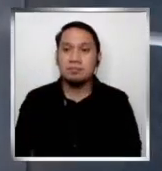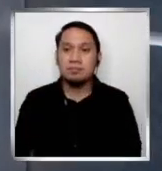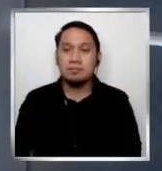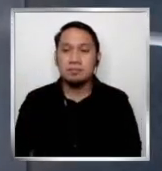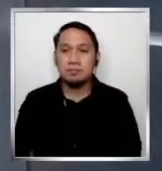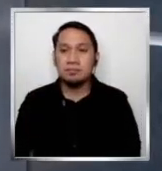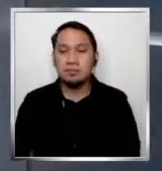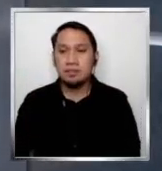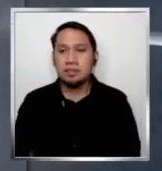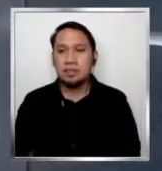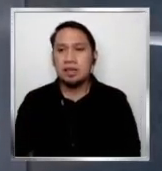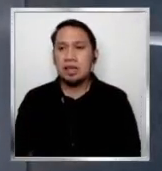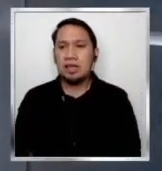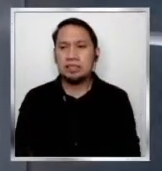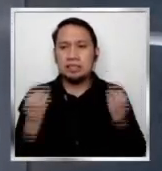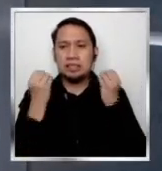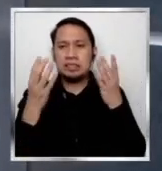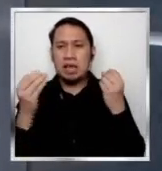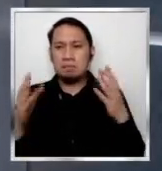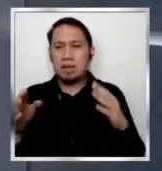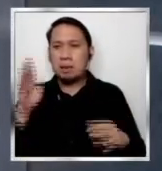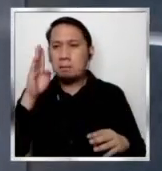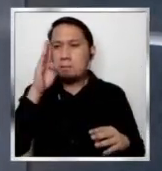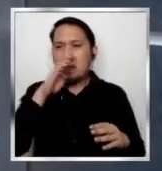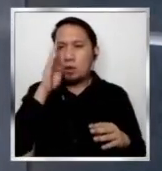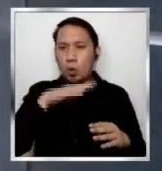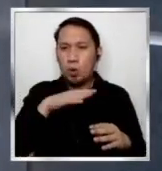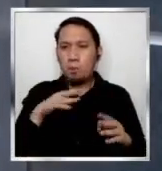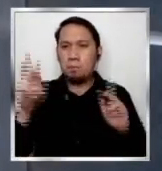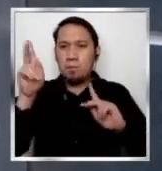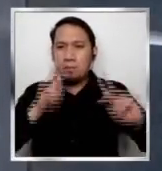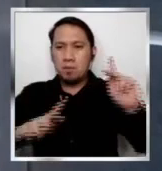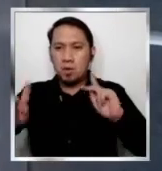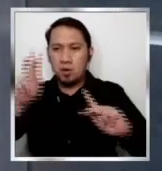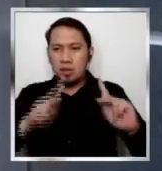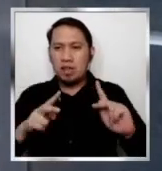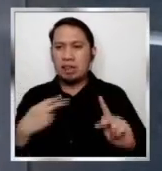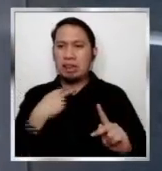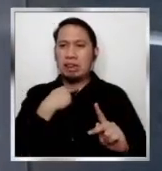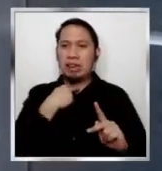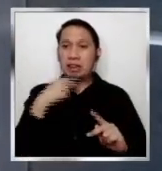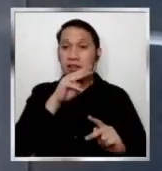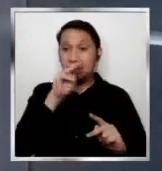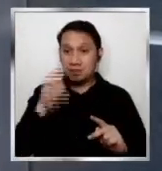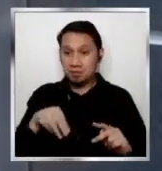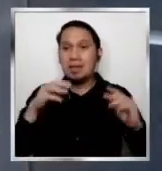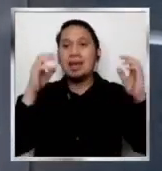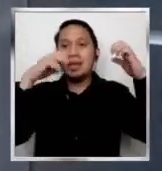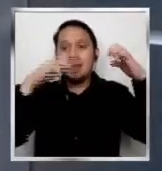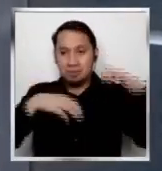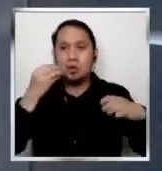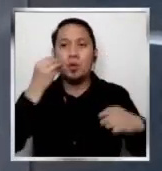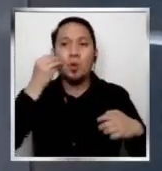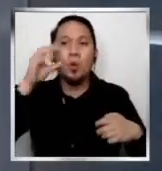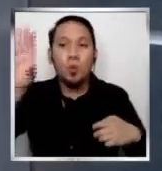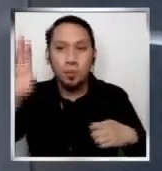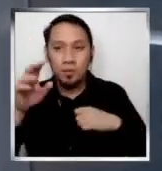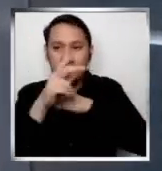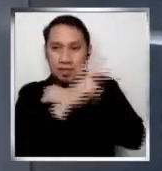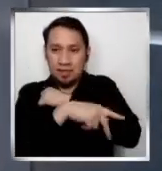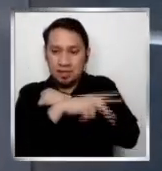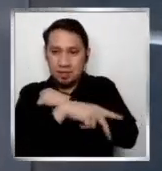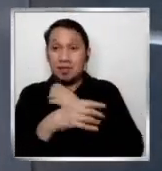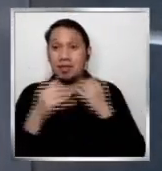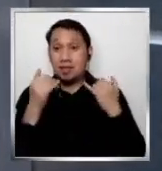Daan-daang Bicolanong inabutan ng lockdown sa Metro Manila ang umaasang makakauwi na po sa kani-kanilang probinsya. Inayos ng lokal